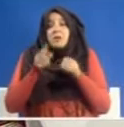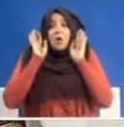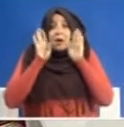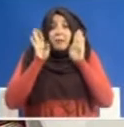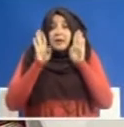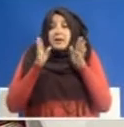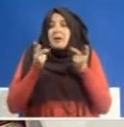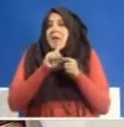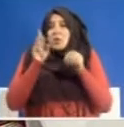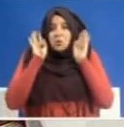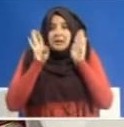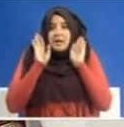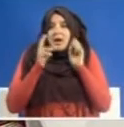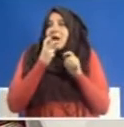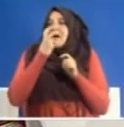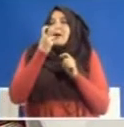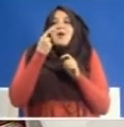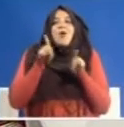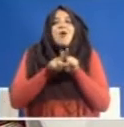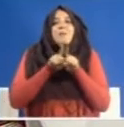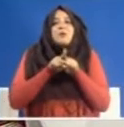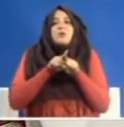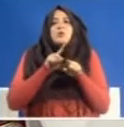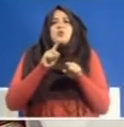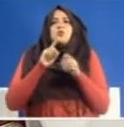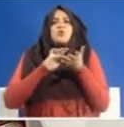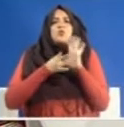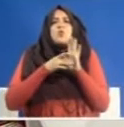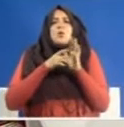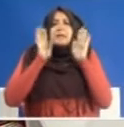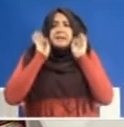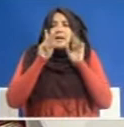لا يصلي جهرا صلاته كلها سر